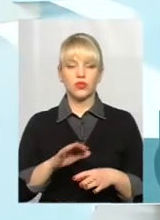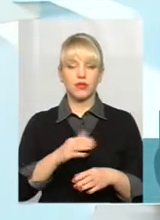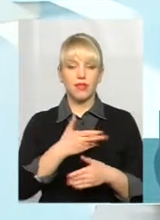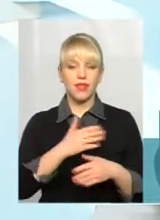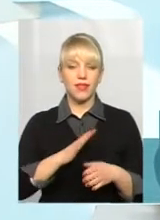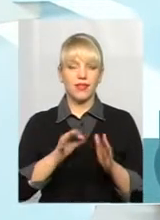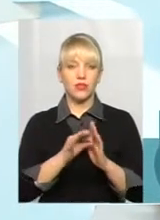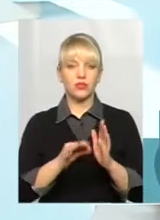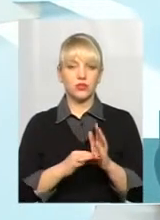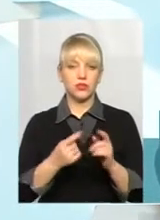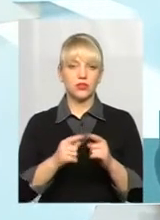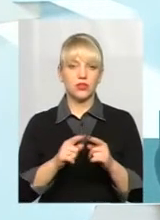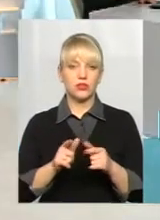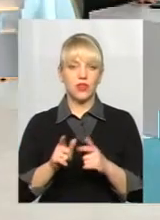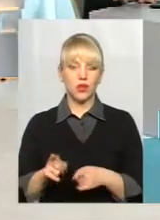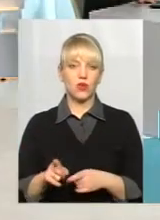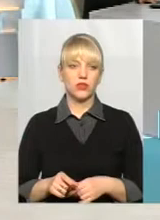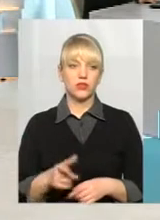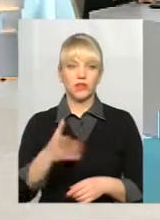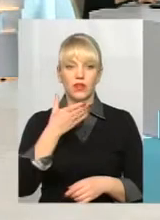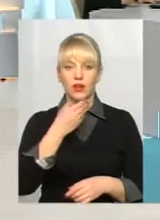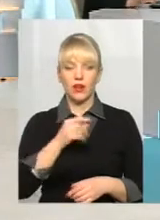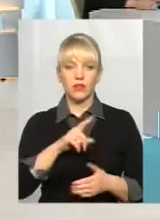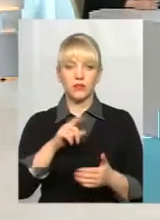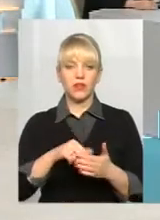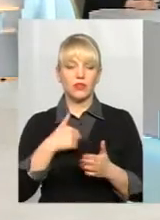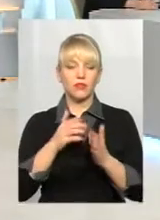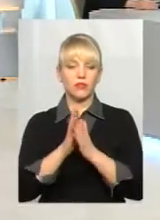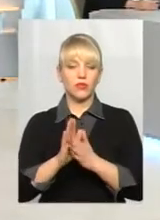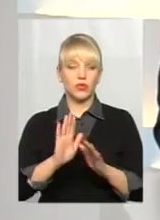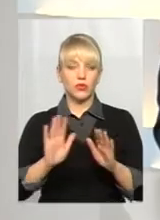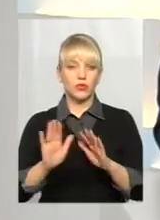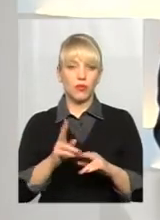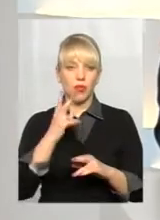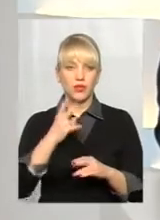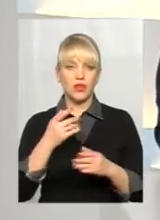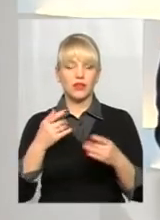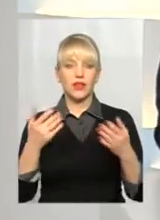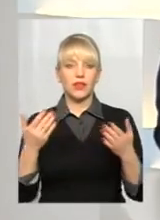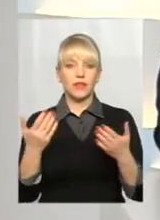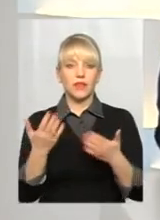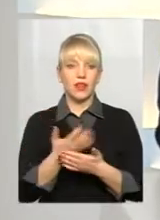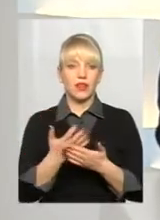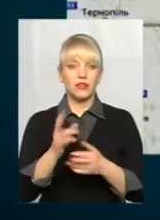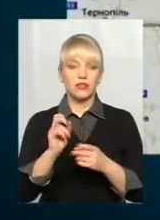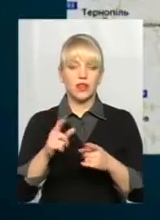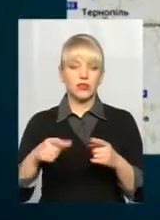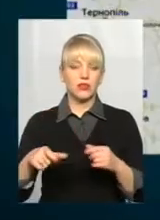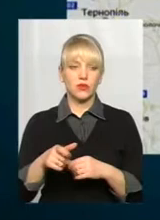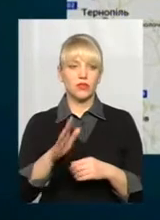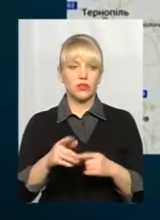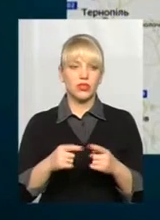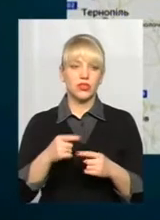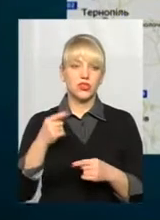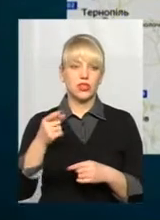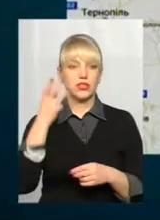цієї загрози. Так? Це гарне питання. Так. Я прошу режисерів зараз показати карту, як взагалі буде проходити ця траса через Хмельницьку область за